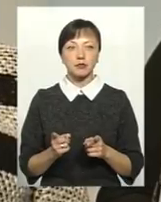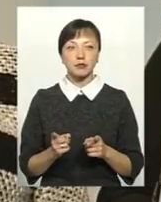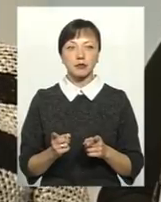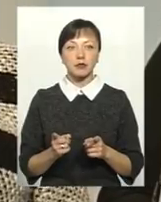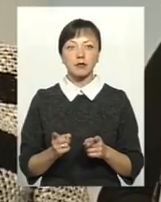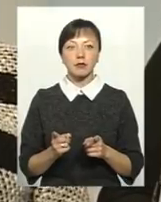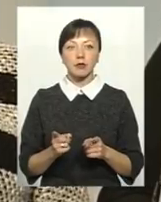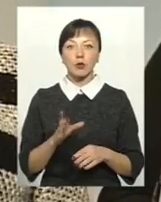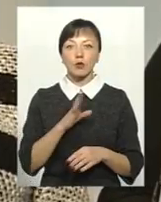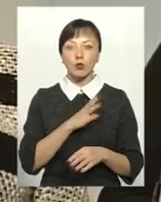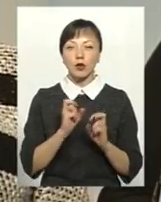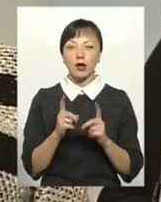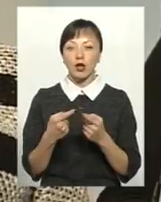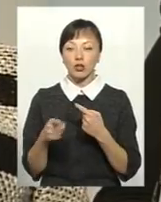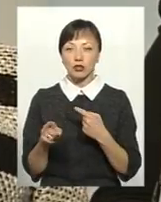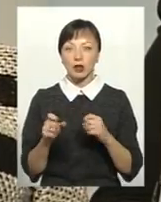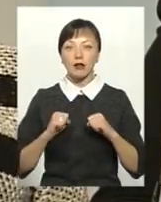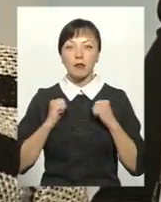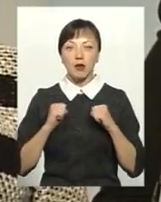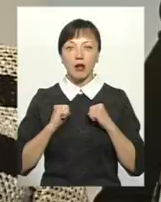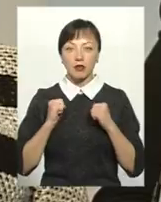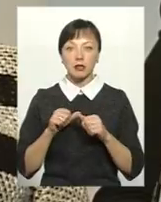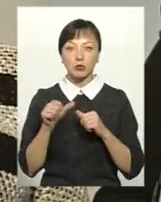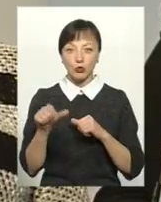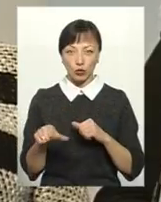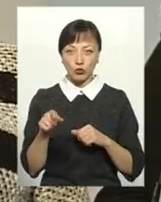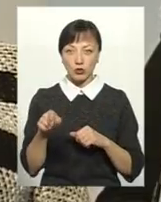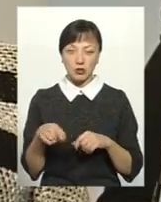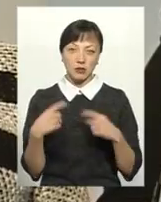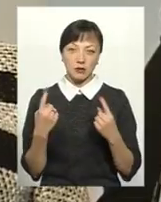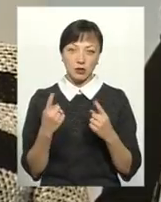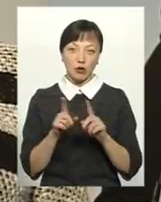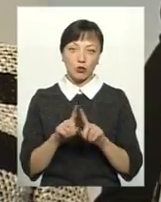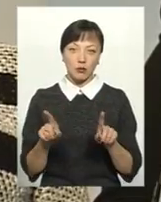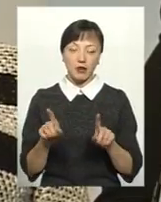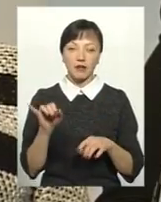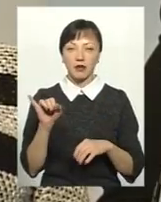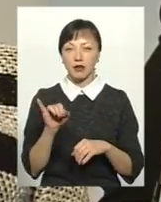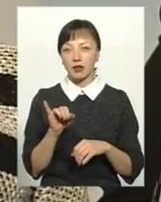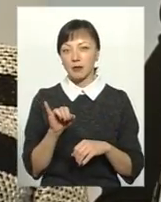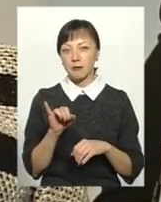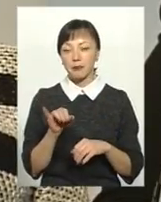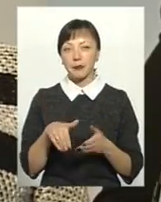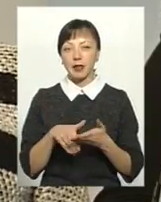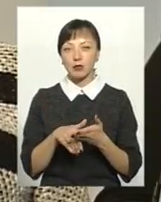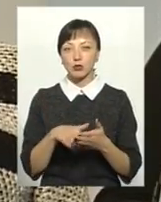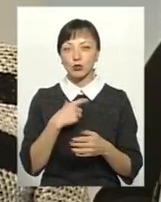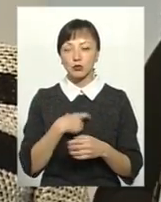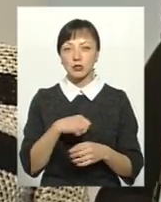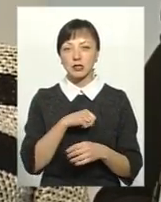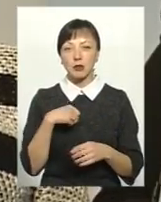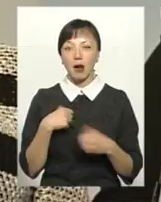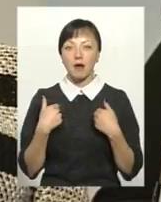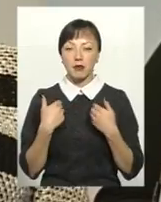будь таким, як інші, крім того, що ти, звичайно, особливий. Допоможи собі сам, а